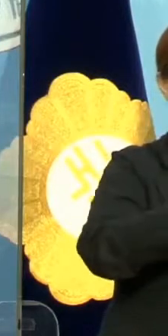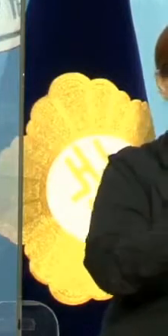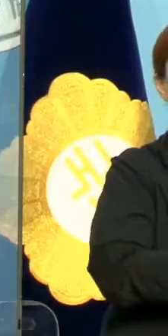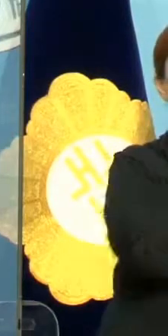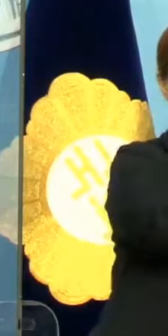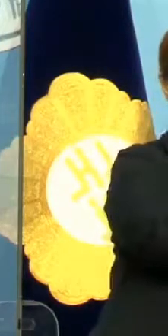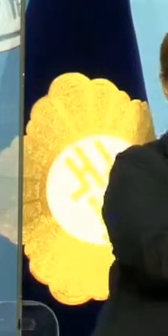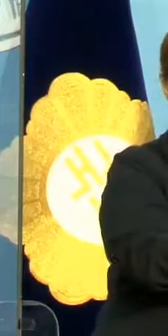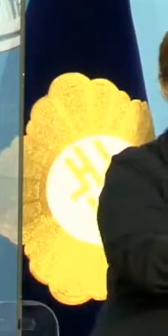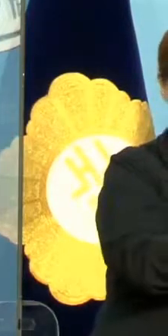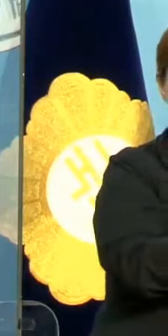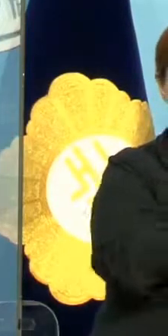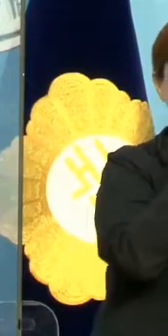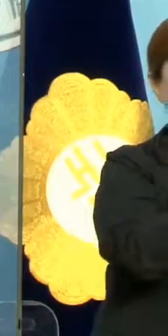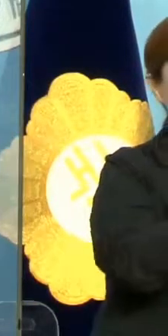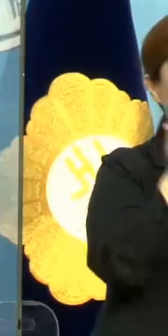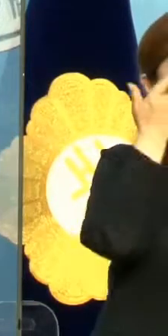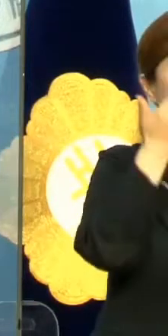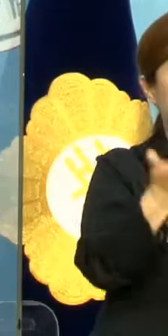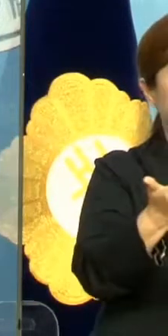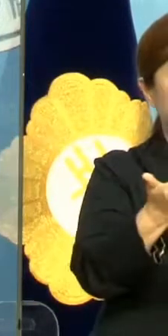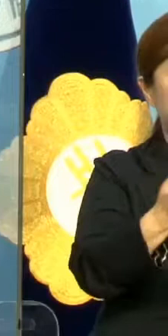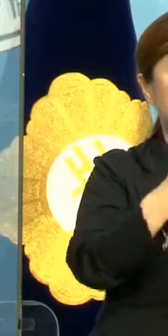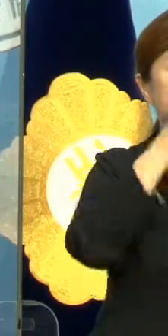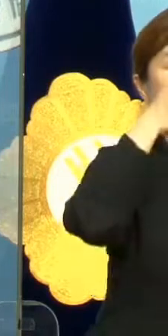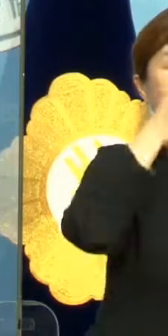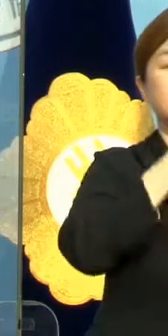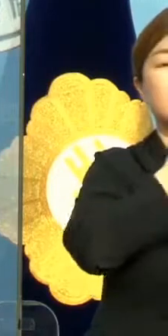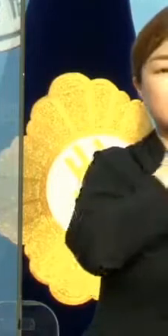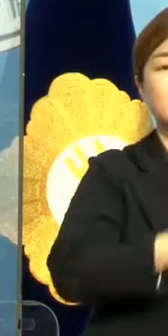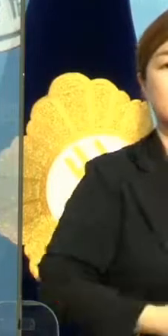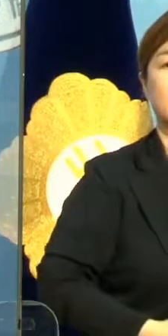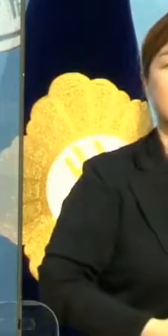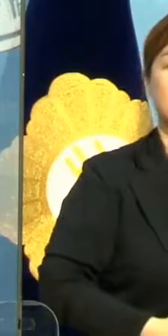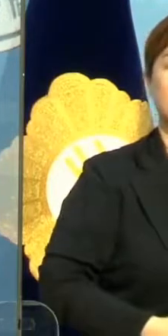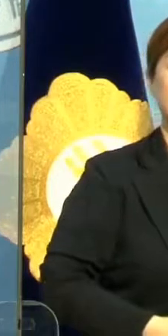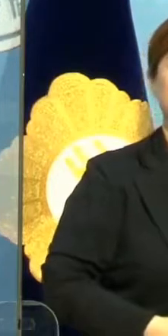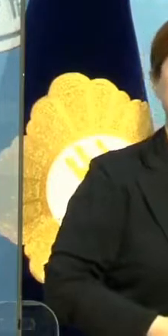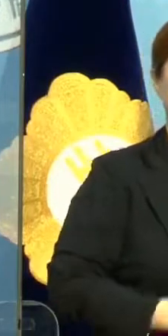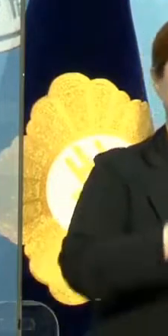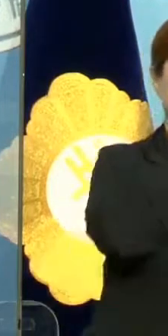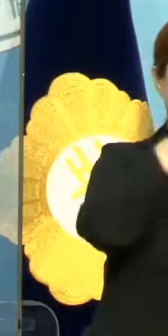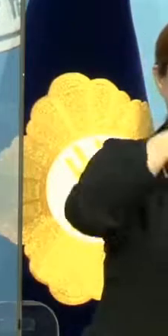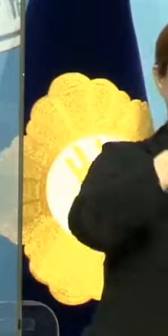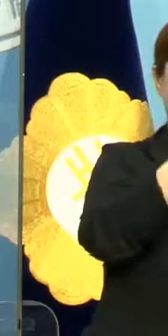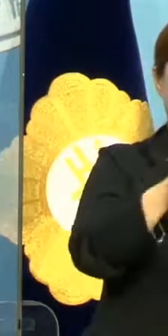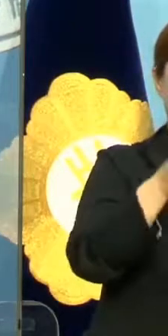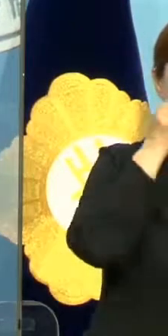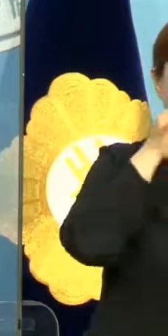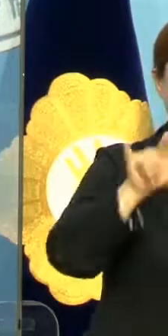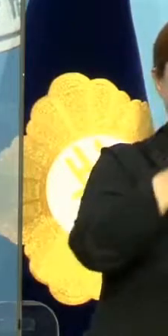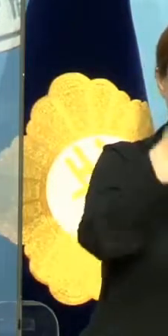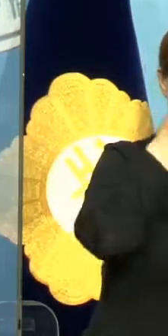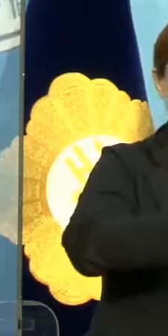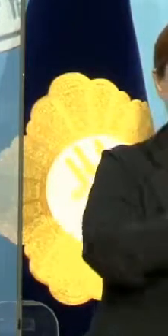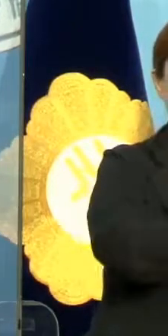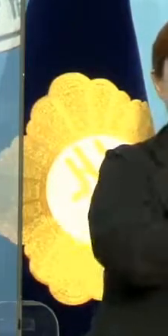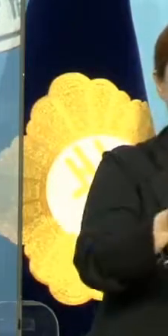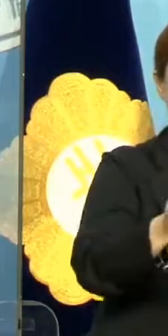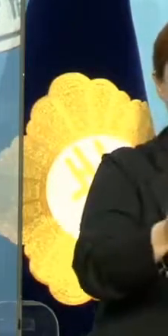국회의원의 자격이 있는지 묻지 않을 수 없습니다 이스타항공 창업자 일가가 지금의